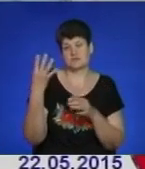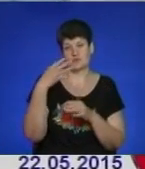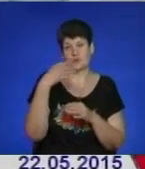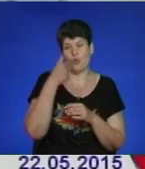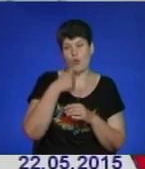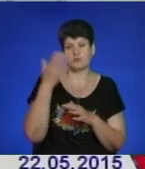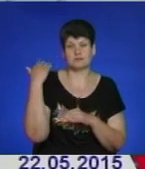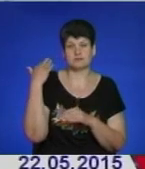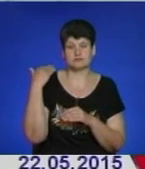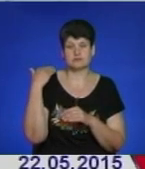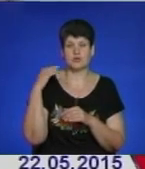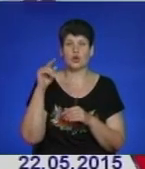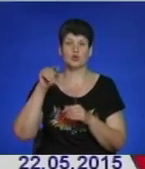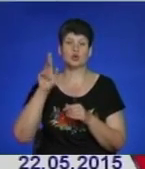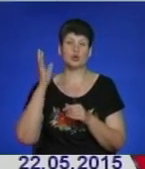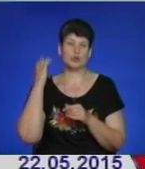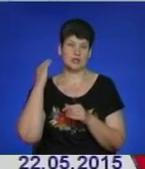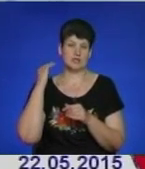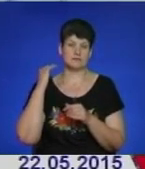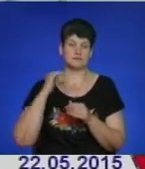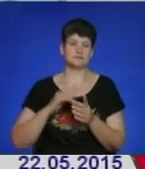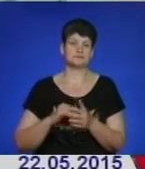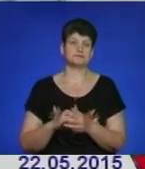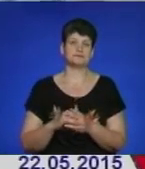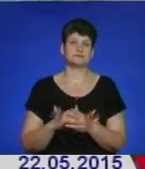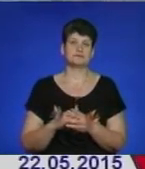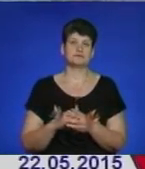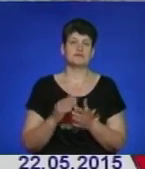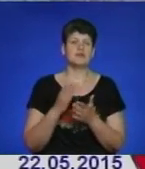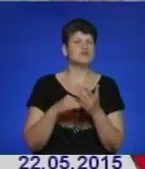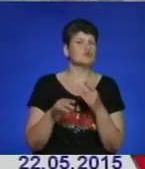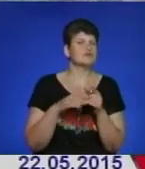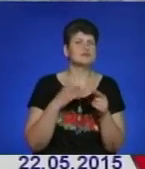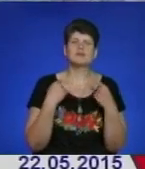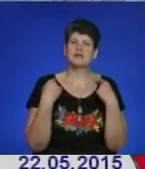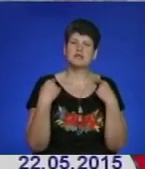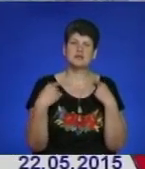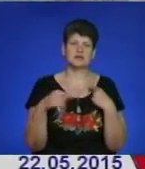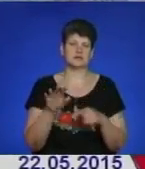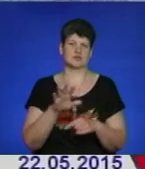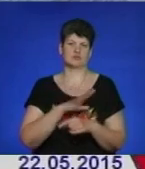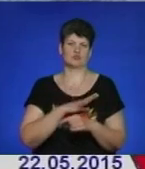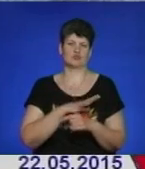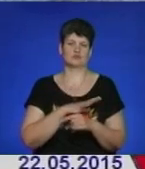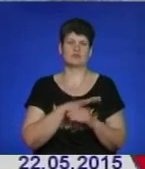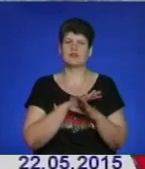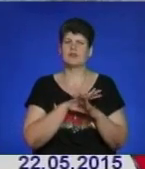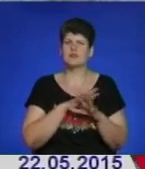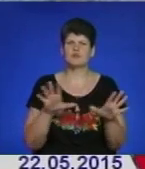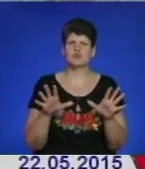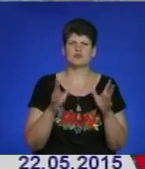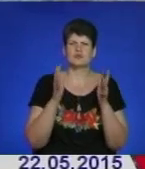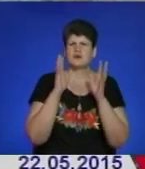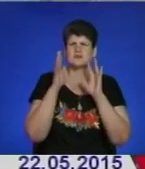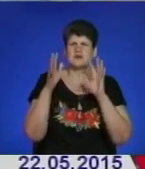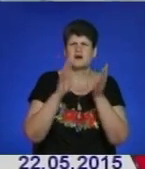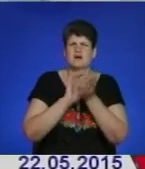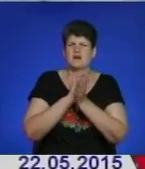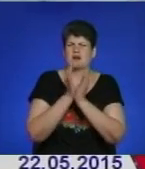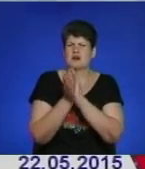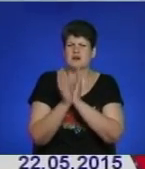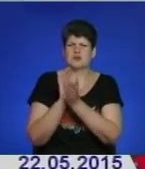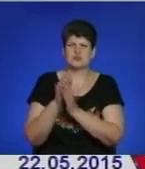років. І тоді оці зовсім були інші, не було стільки заростей цього всього.